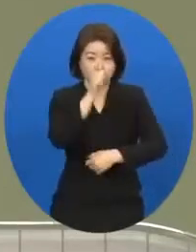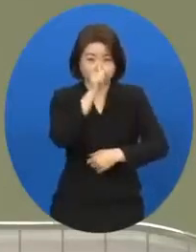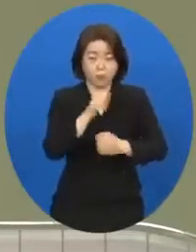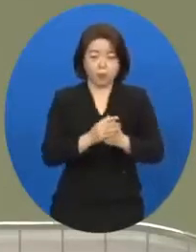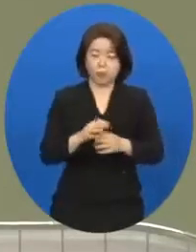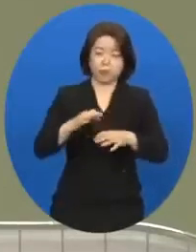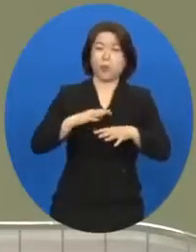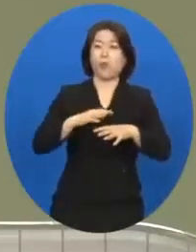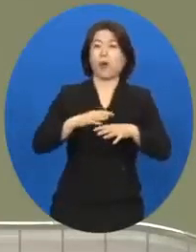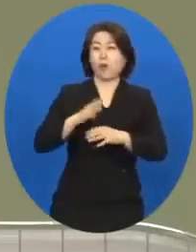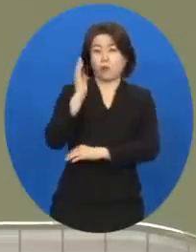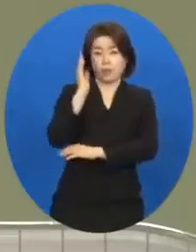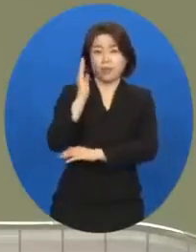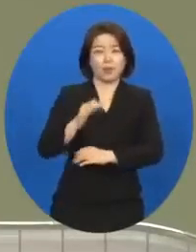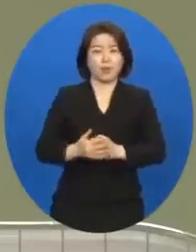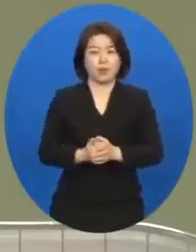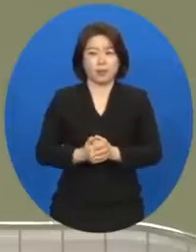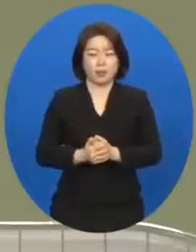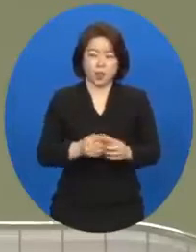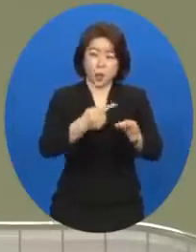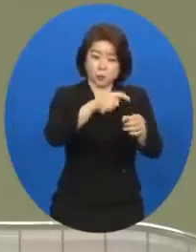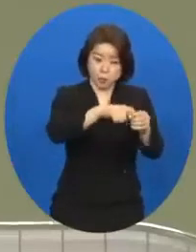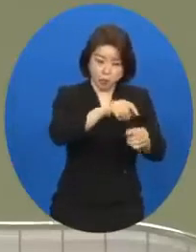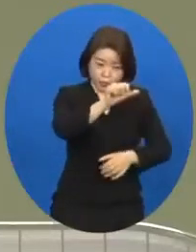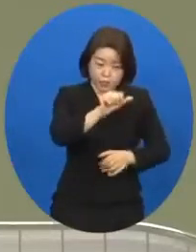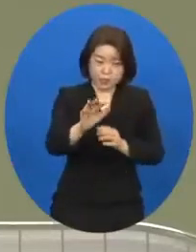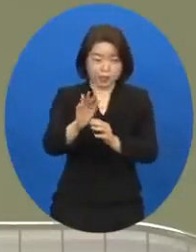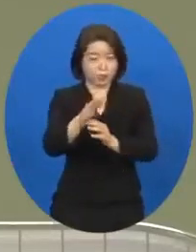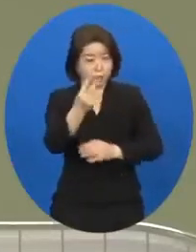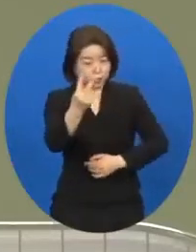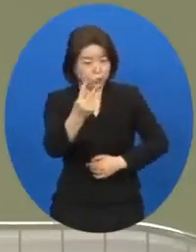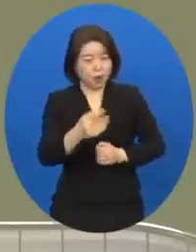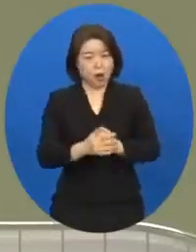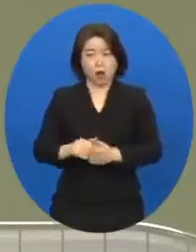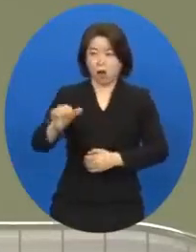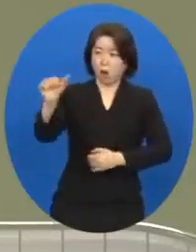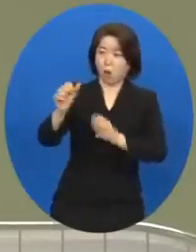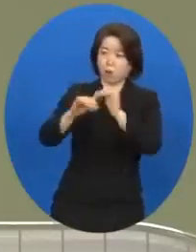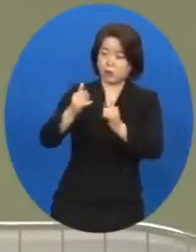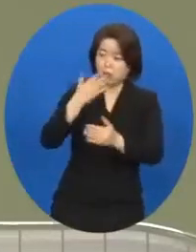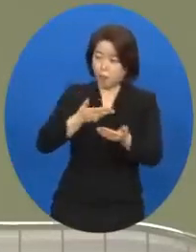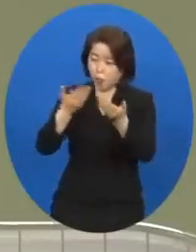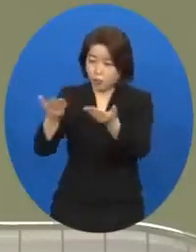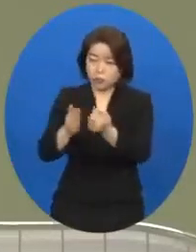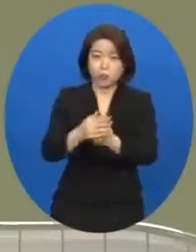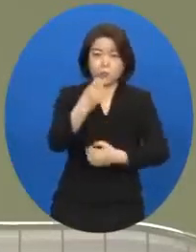정말 놀랍죠. 보리떡 다섯 개, 물고기 두 마리로 5,000명을 먹이고 열두 광주리가 남았으니.